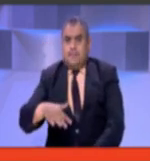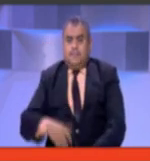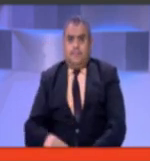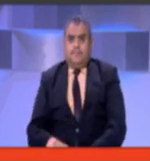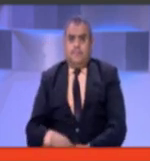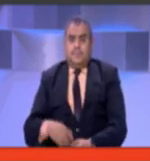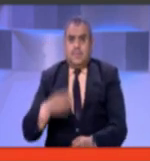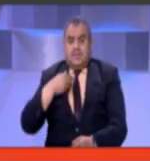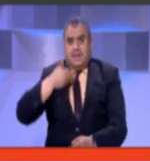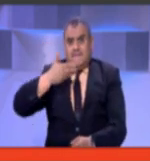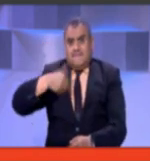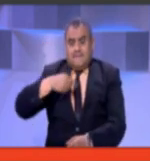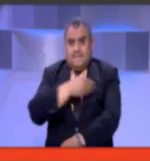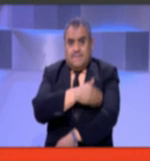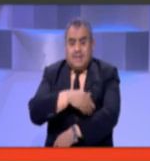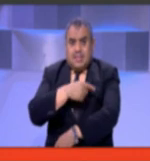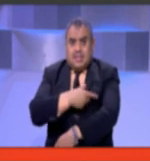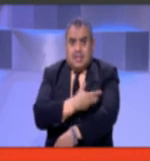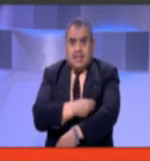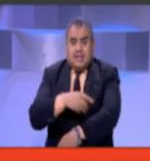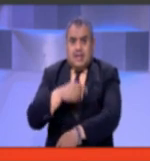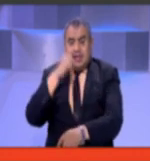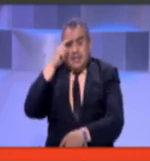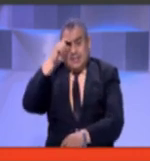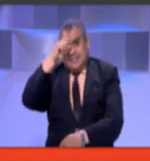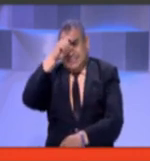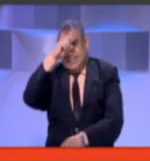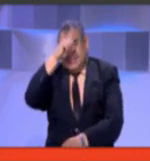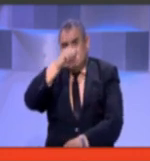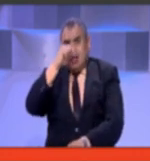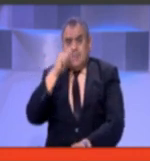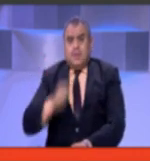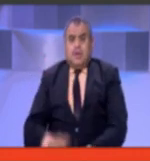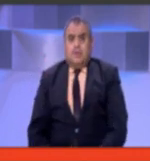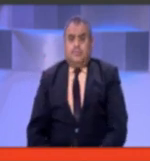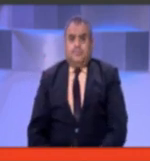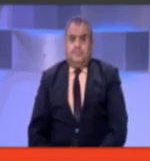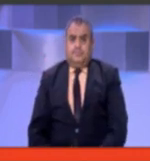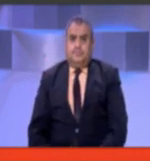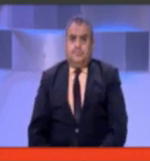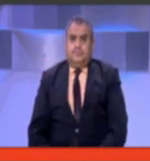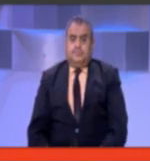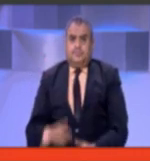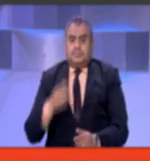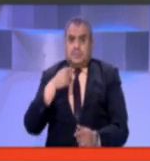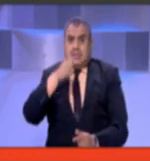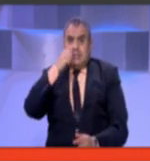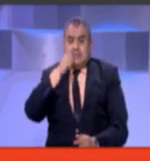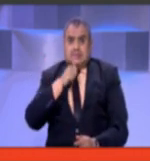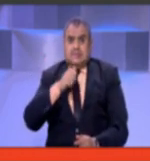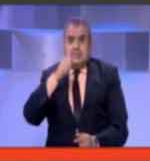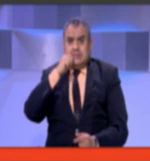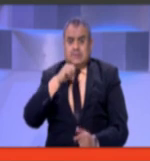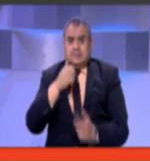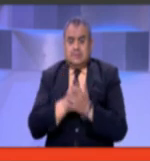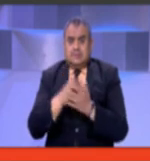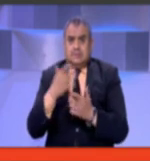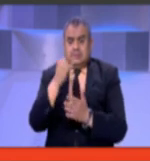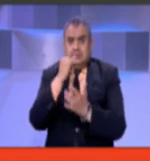المسحه دي مؤلمه جدا جدا، ما تتخيليش حضرتك قد ايه. صابر،